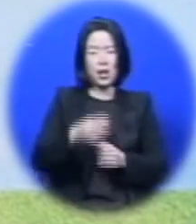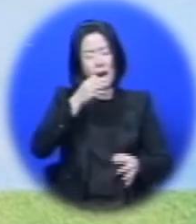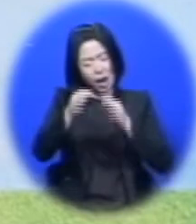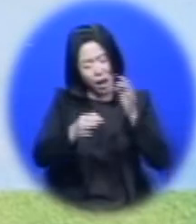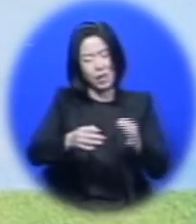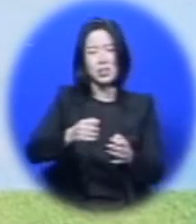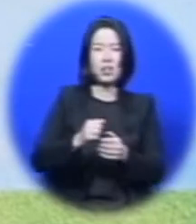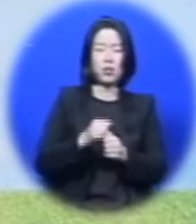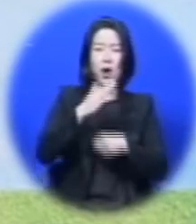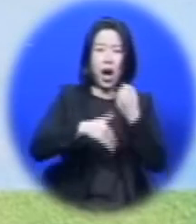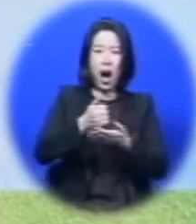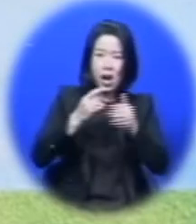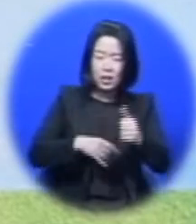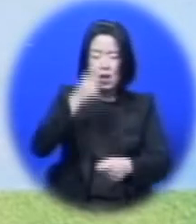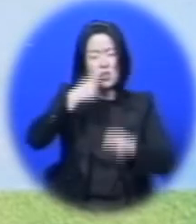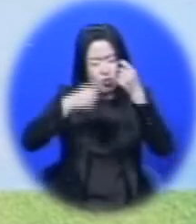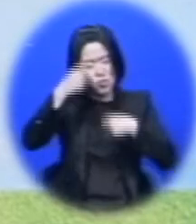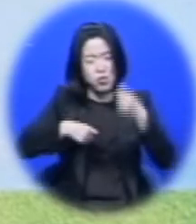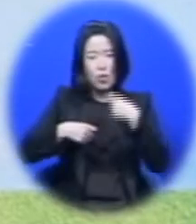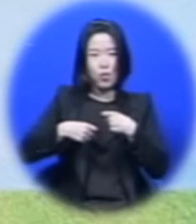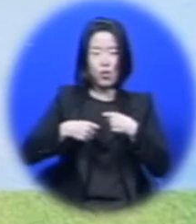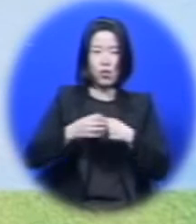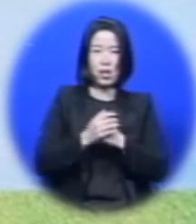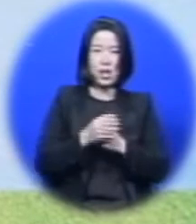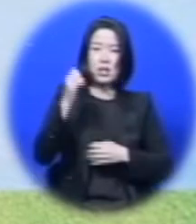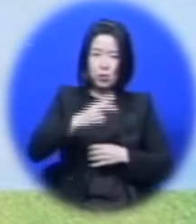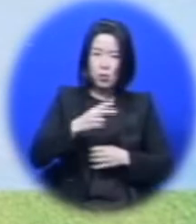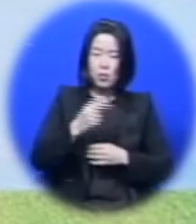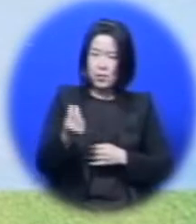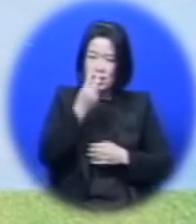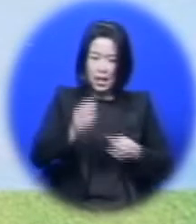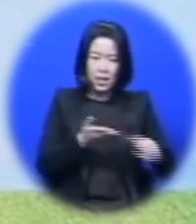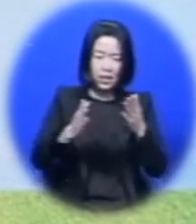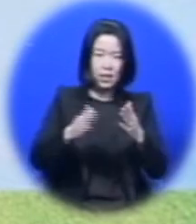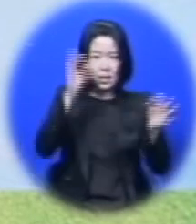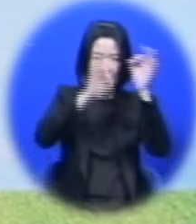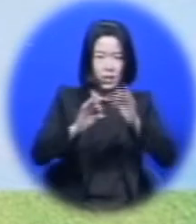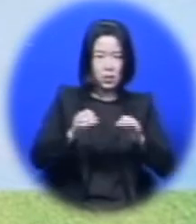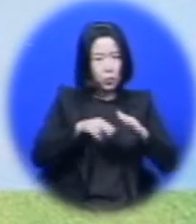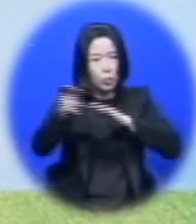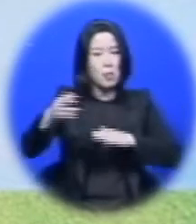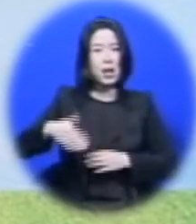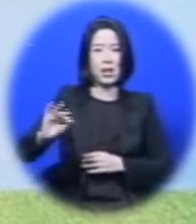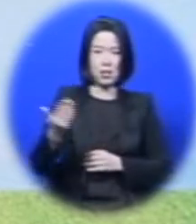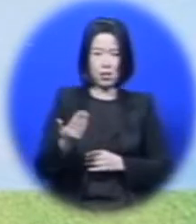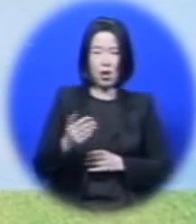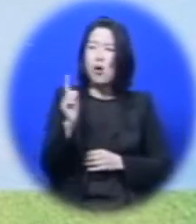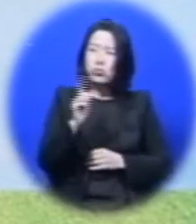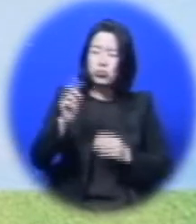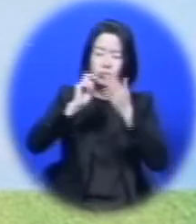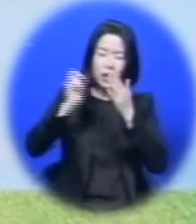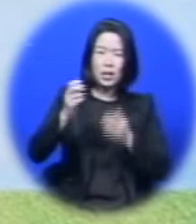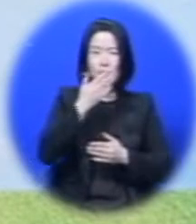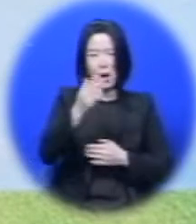탄식하고 하나님께 그냥 울고 그리고는 살 길을 찾아서 도망가야 하는지 무슨